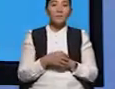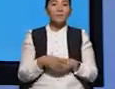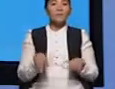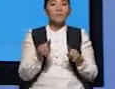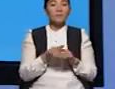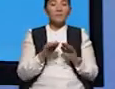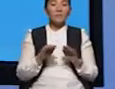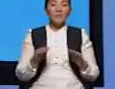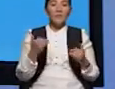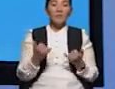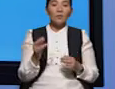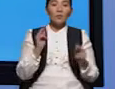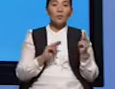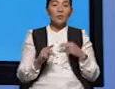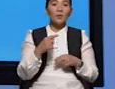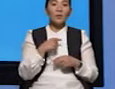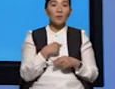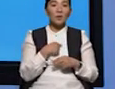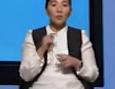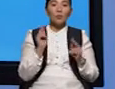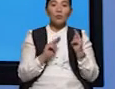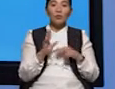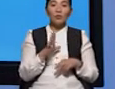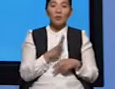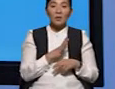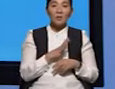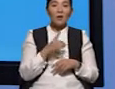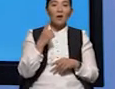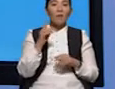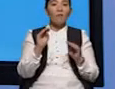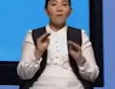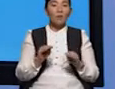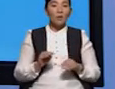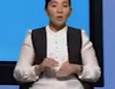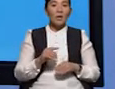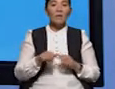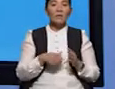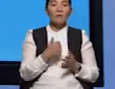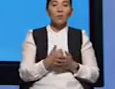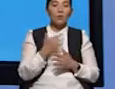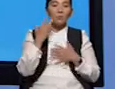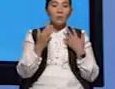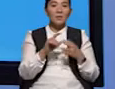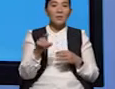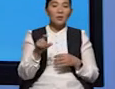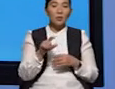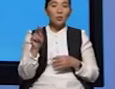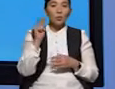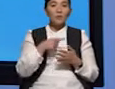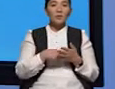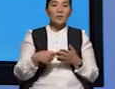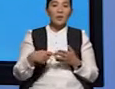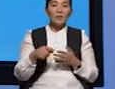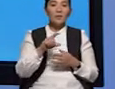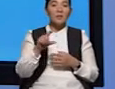Итак, ребята, сегодня на уроке мы учились формулировать основную мысль текста, учились выделять